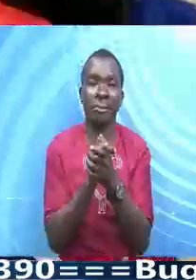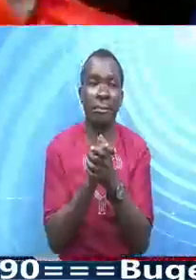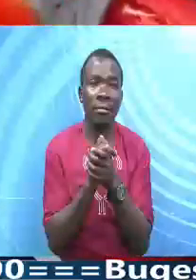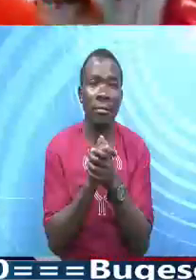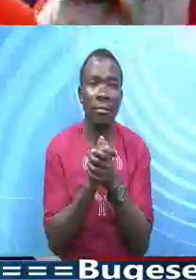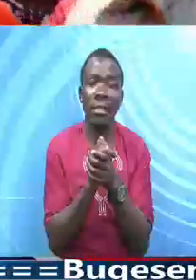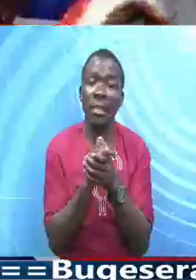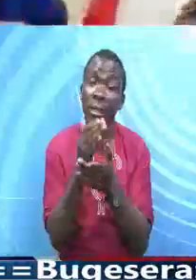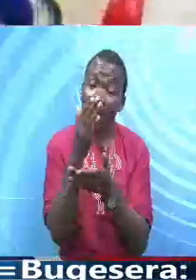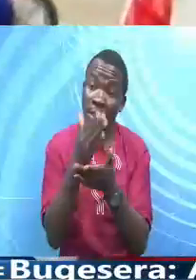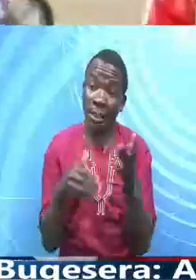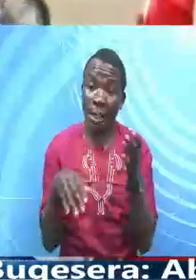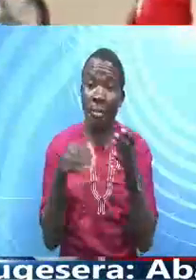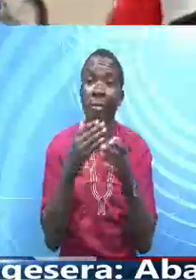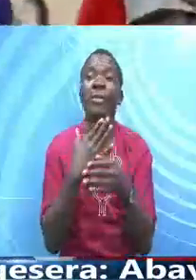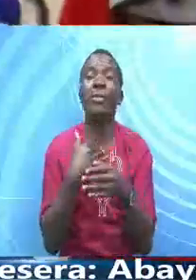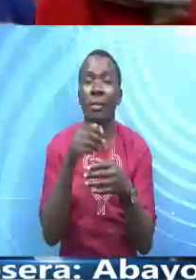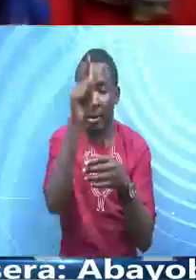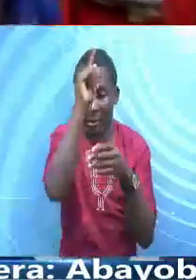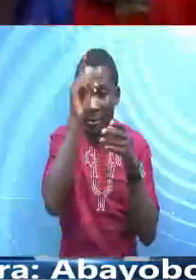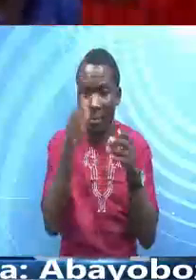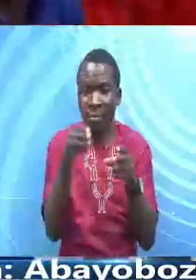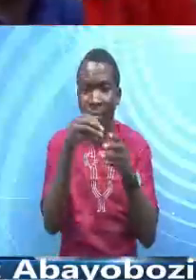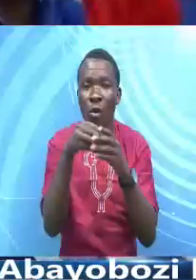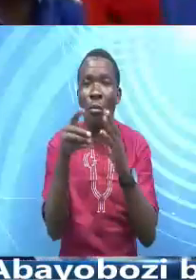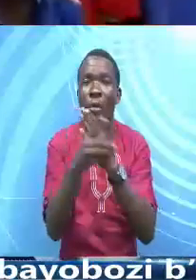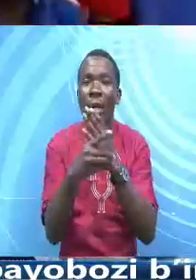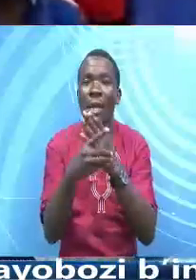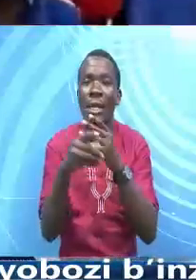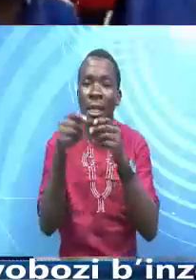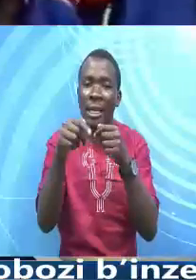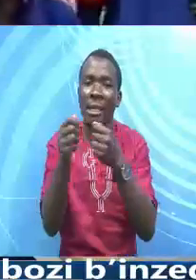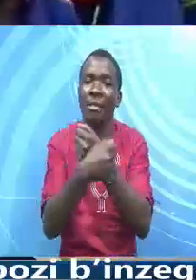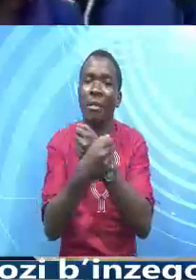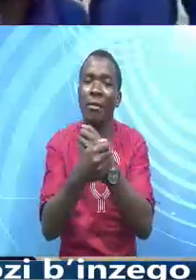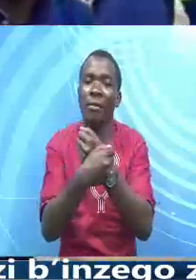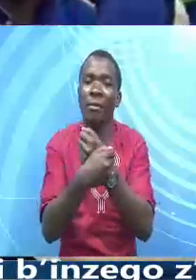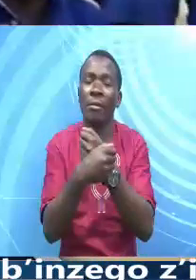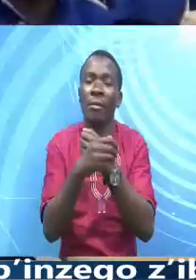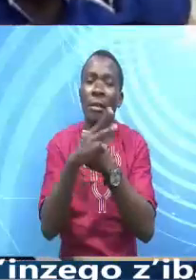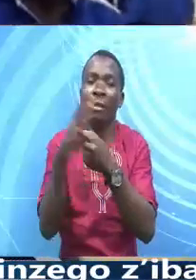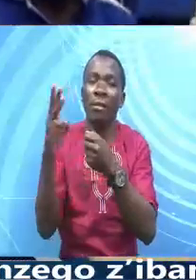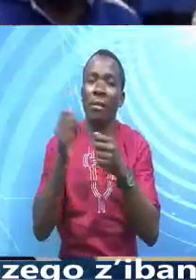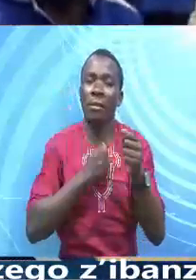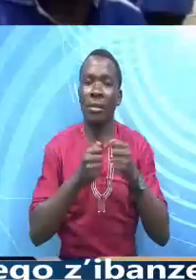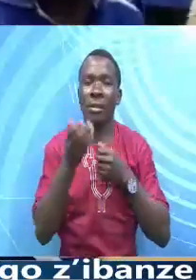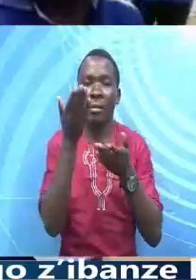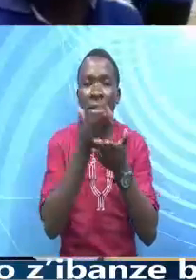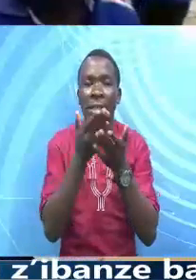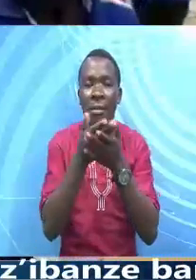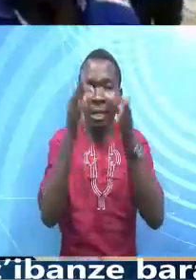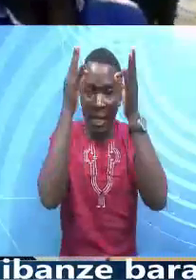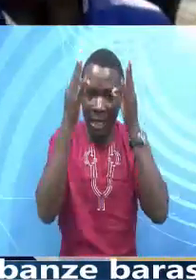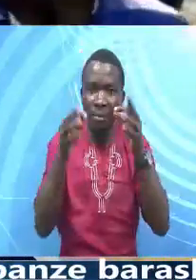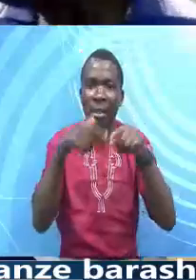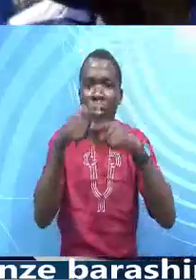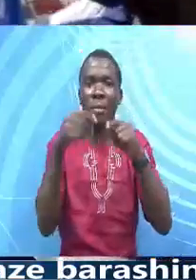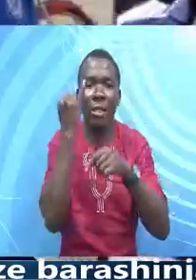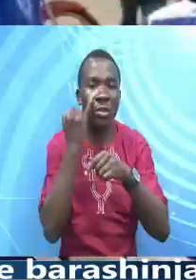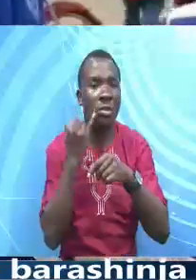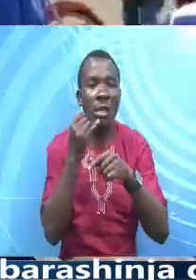Ibi ni bimwe mu byifuzo by'abaturage batuye muri aka karere ka Rubavu mu burengerazuba ahubwo Rwanda aho basaba ko nimba izi ngamba zikomeje gukazwa